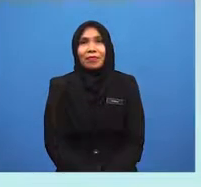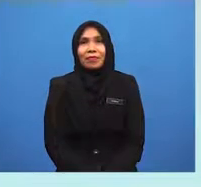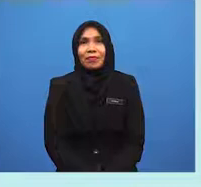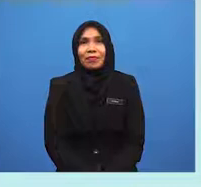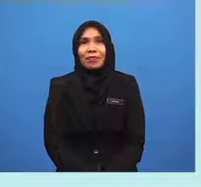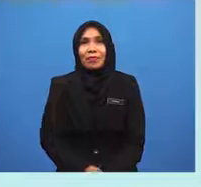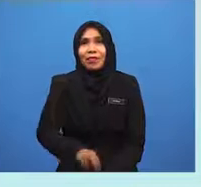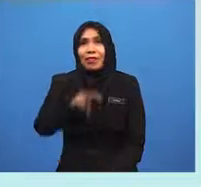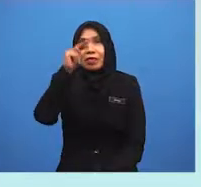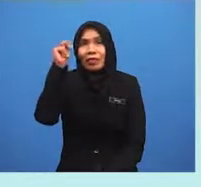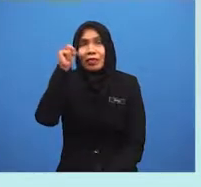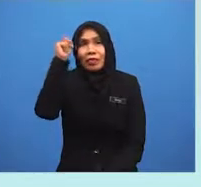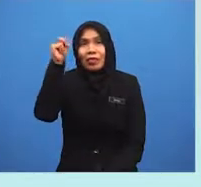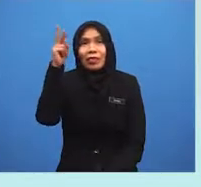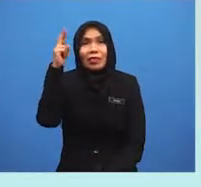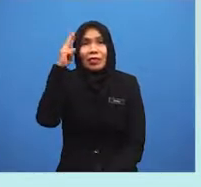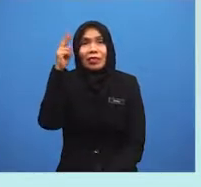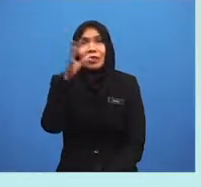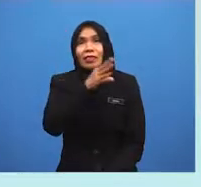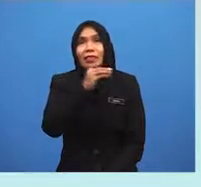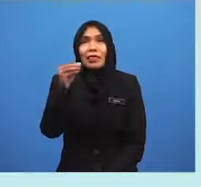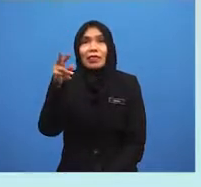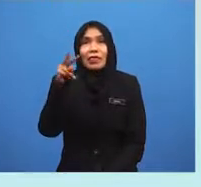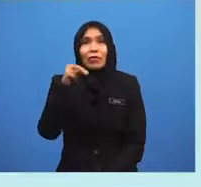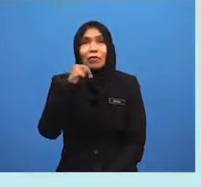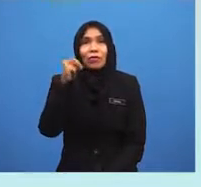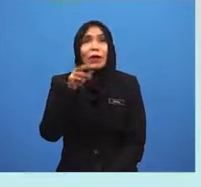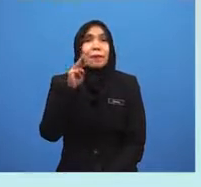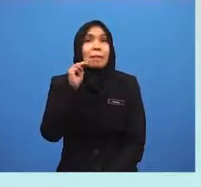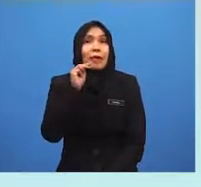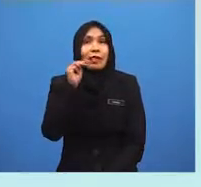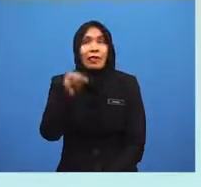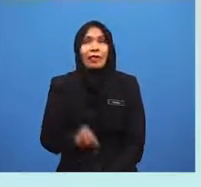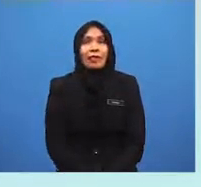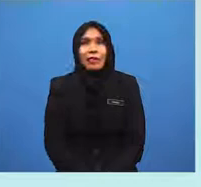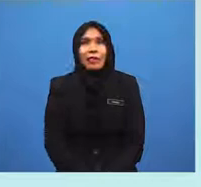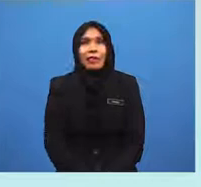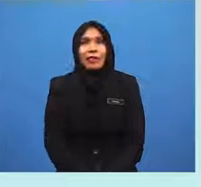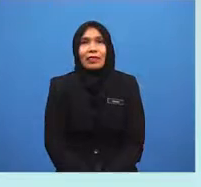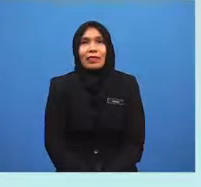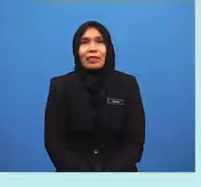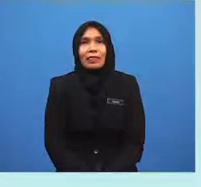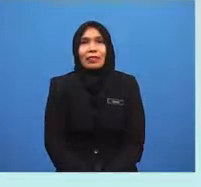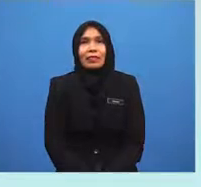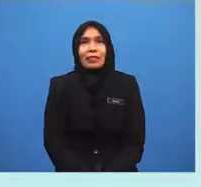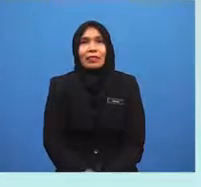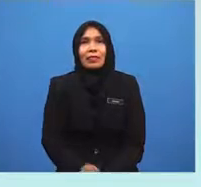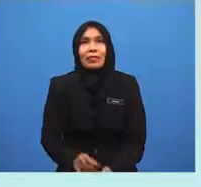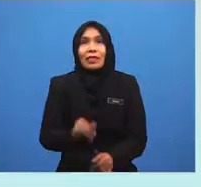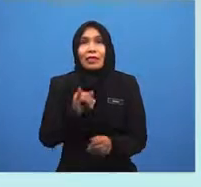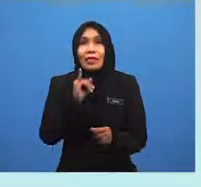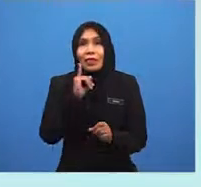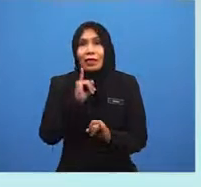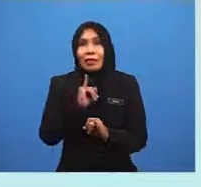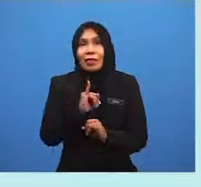Encik Rajan dan Puan Malini merupakan pasangan istimewa yang tinggal